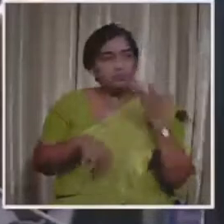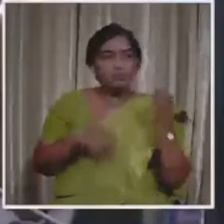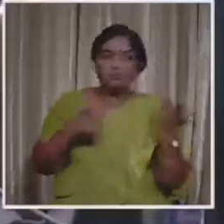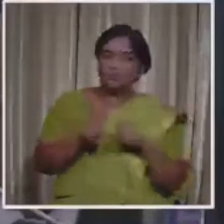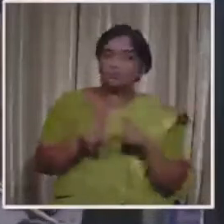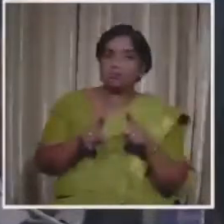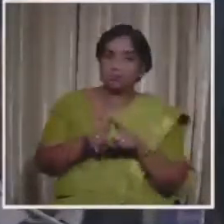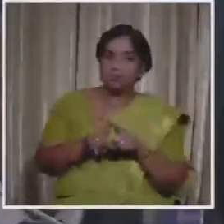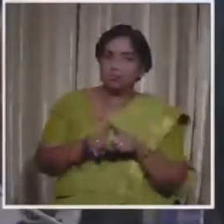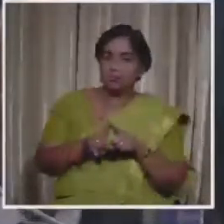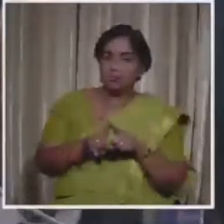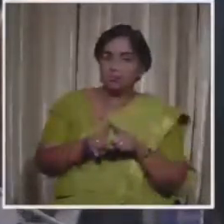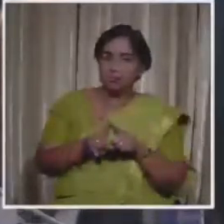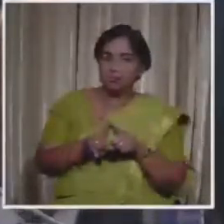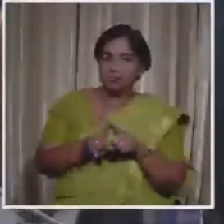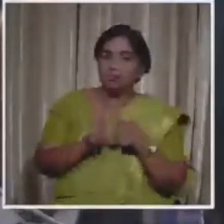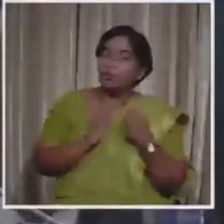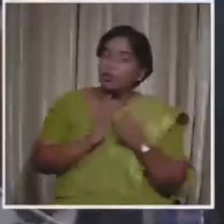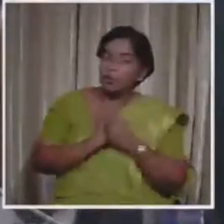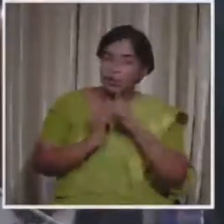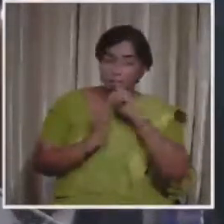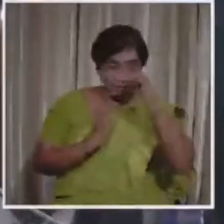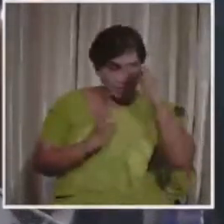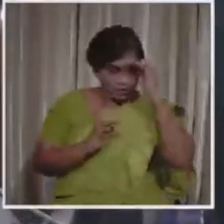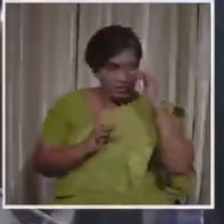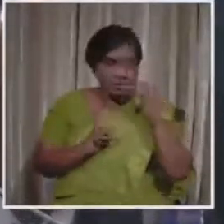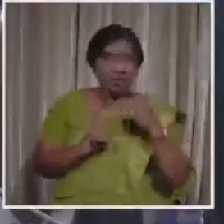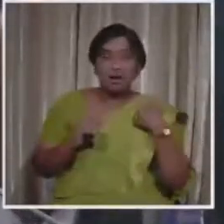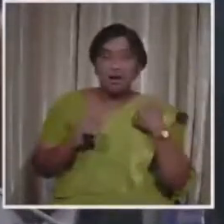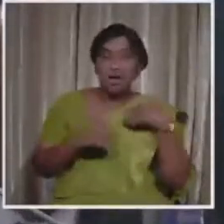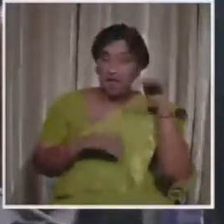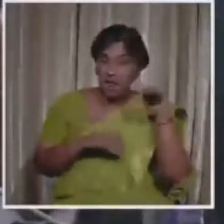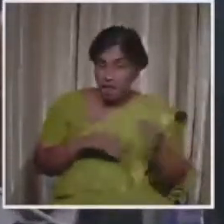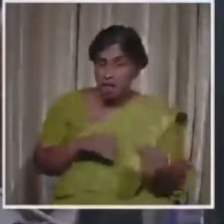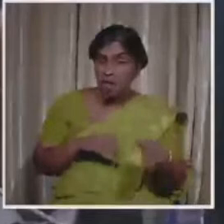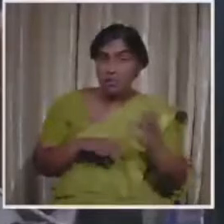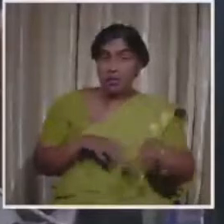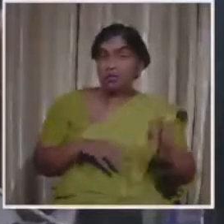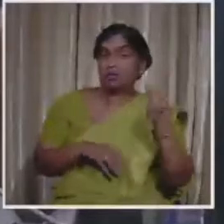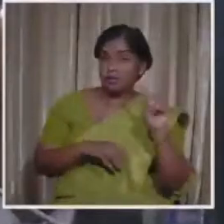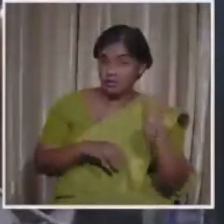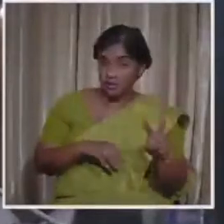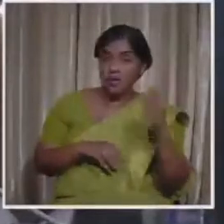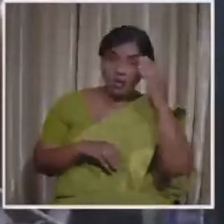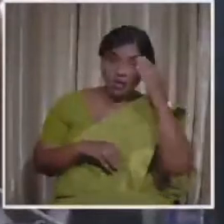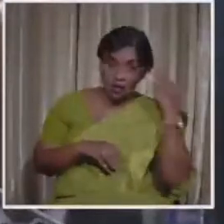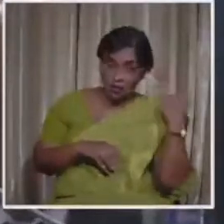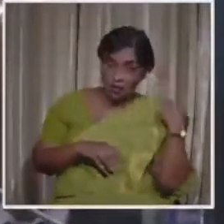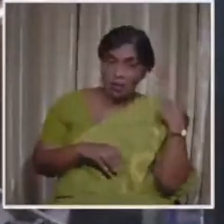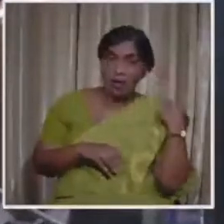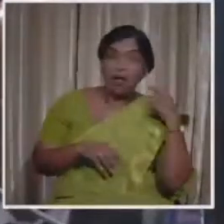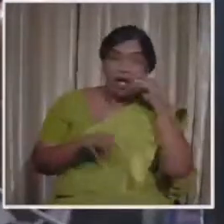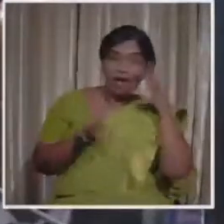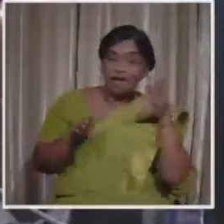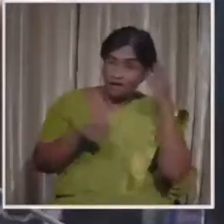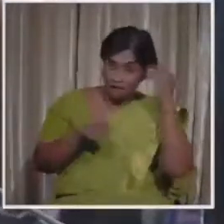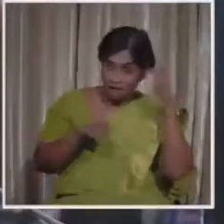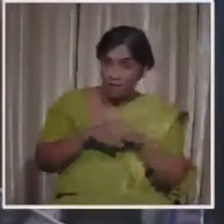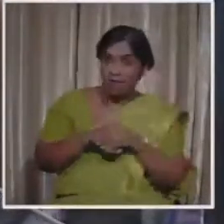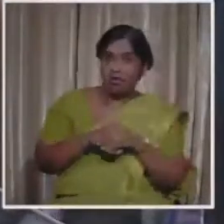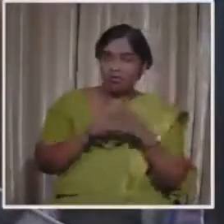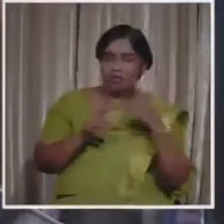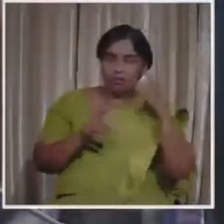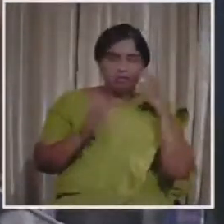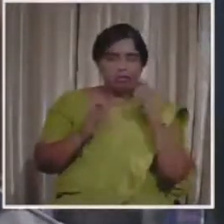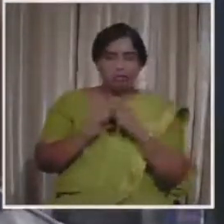තත්ත්වය එකක් මේ ගරු කතානායකතුමනි මගේ දරුවත් දරුවෝ දෙන්නත් මගේ අම්මත් මගේ බිරිඳත් දැඩි කම්පාවට පත්